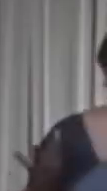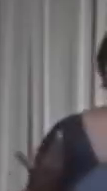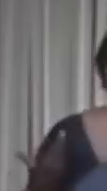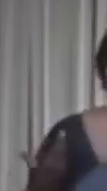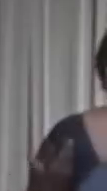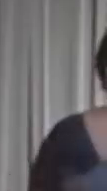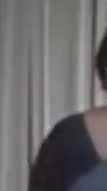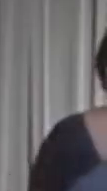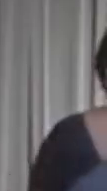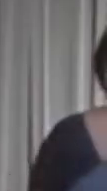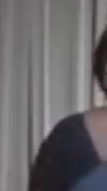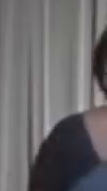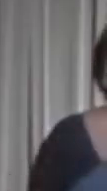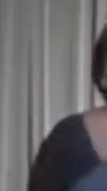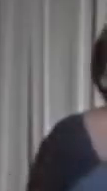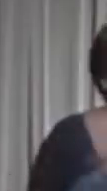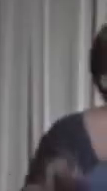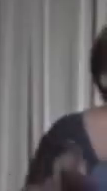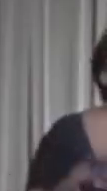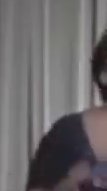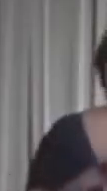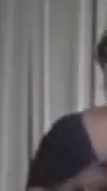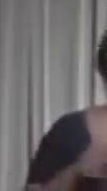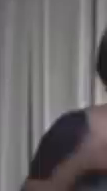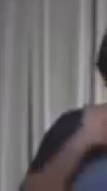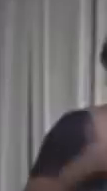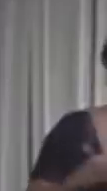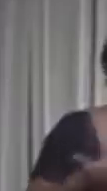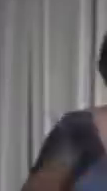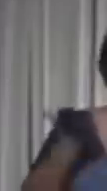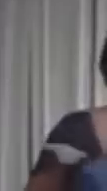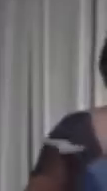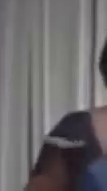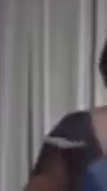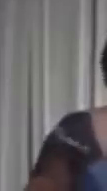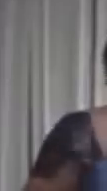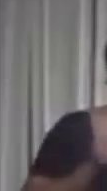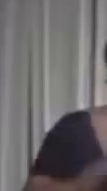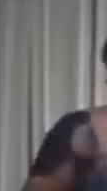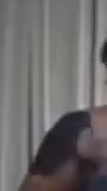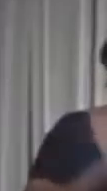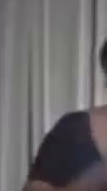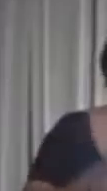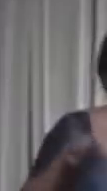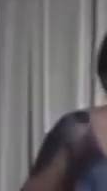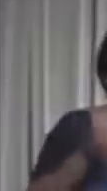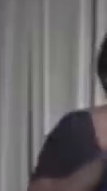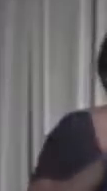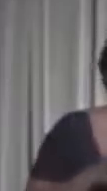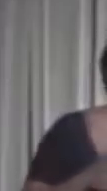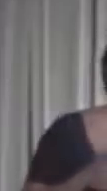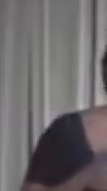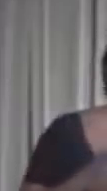நிலை நியாயமானதா என்று நான் கேட்கிறேன். ஒரு ஜனநாயக கட்சியுடைய தலைமை, ஒரு ஜனநாயகவாதி, மக்களால் தெரிவு செய்யப்பட்டவர்,